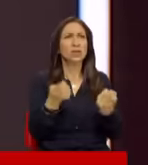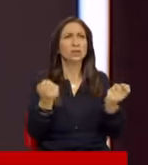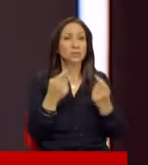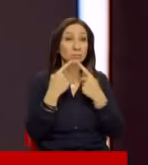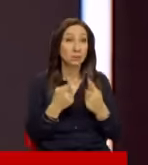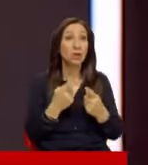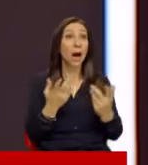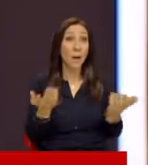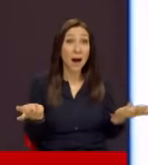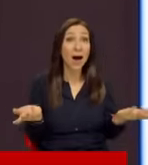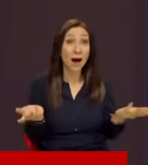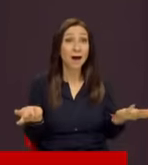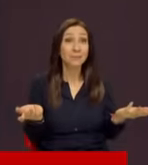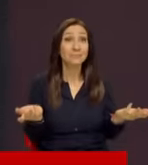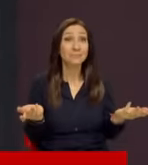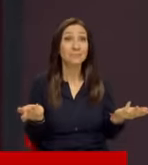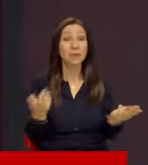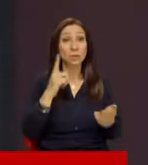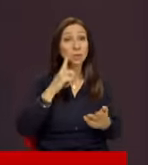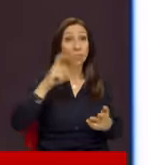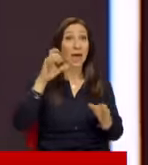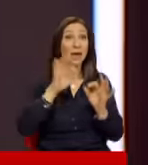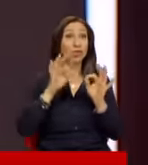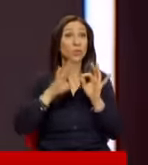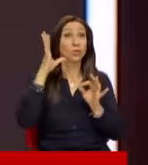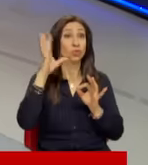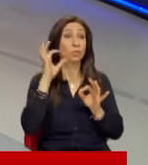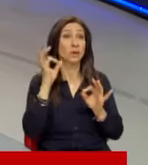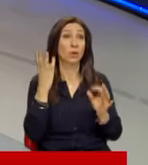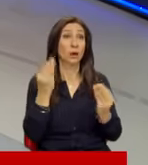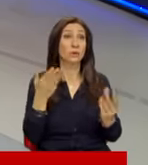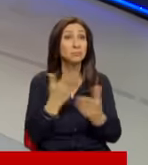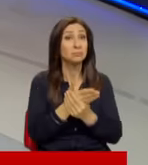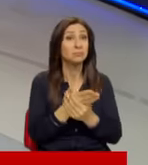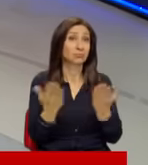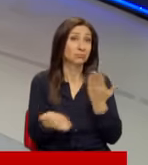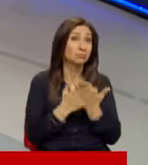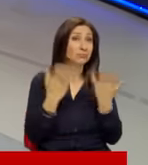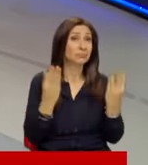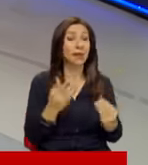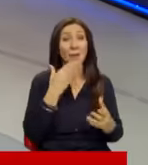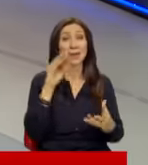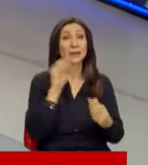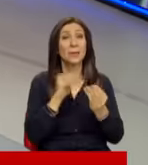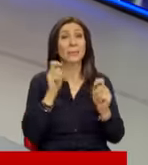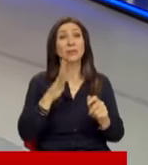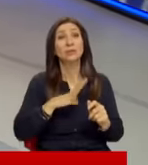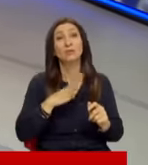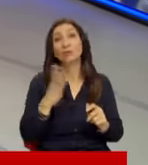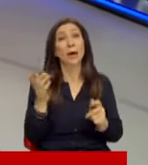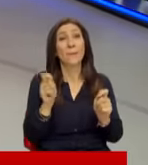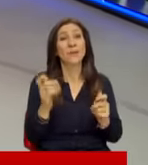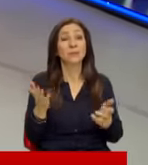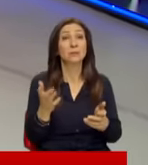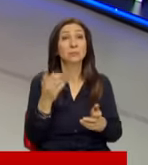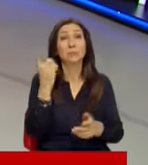demiş vesaire falan ama... Ama Cumhurbaşkanı ekonomist olarak devreye girebilirdi belki. Emekliye zam yapmak istiyorsa, seyyanen zam yapmak